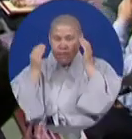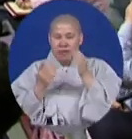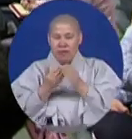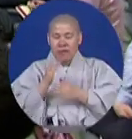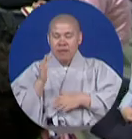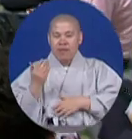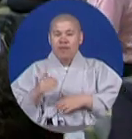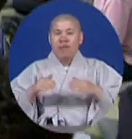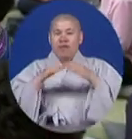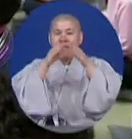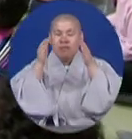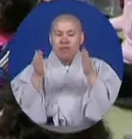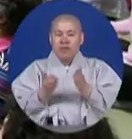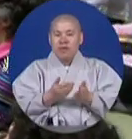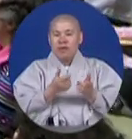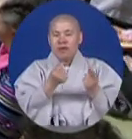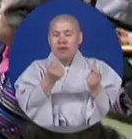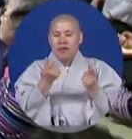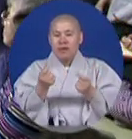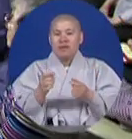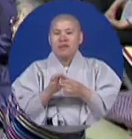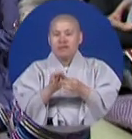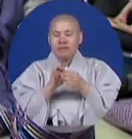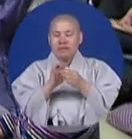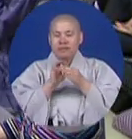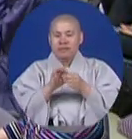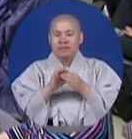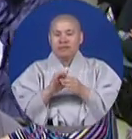이게 전부가 이런 관계입니다. 이게